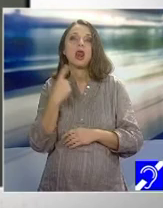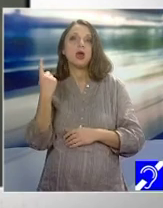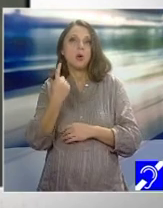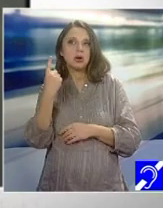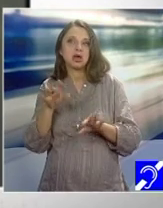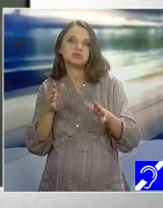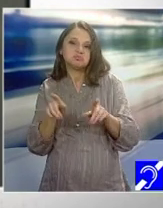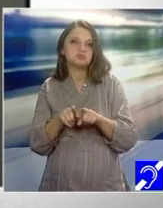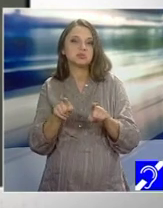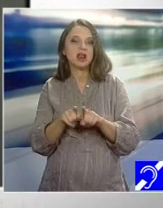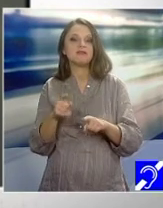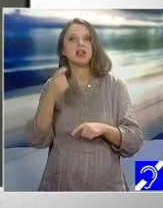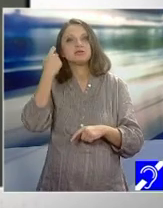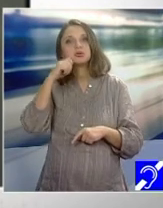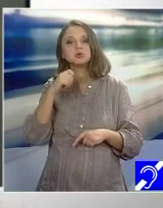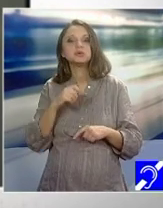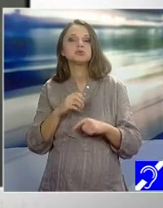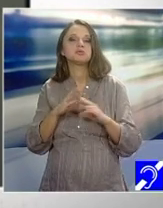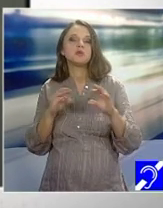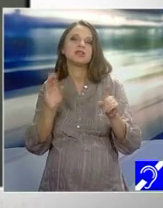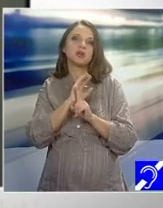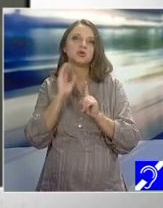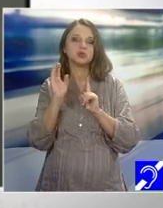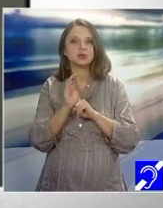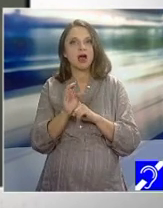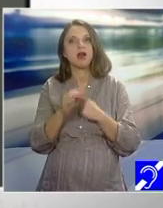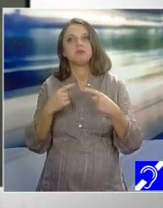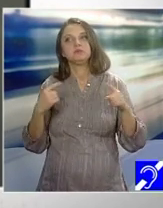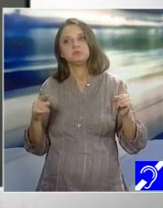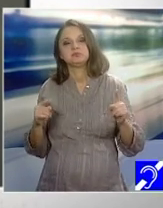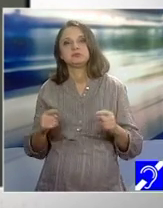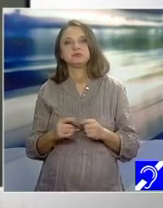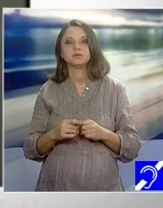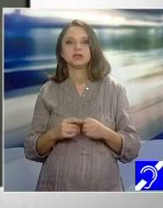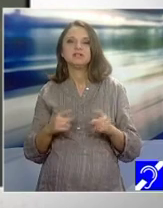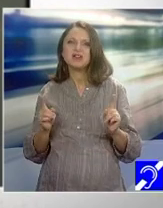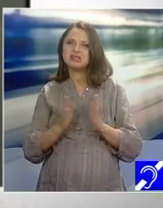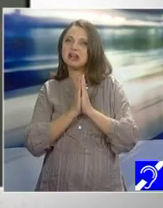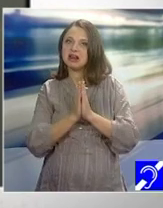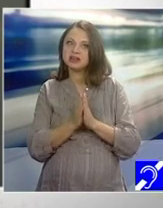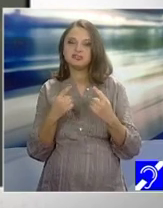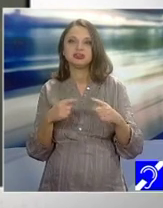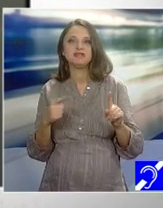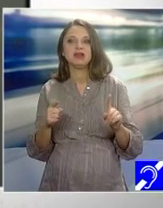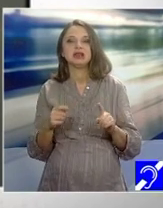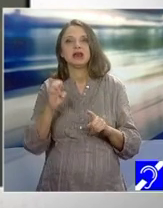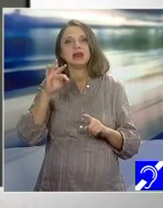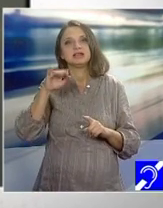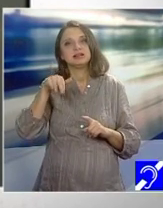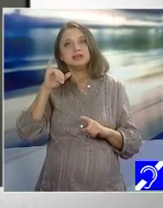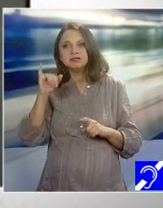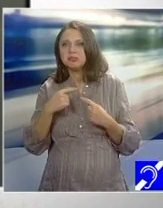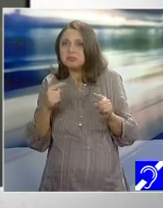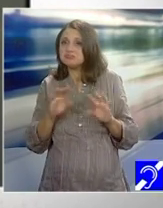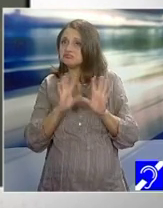de vedere multicultural, multietnic, avem mai multe religii și așa mai departe, să identificăm asemenea